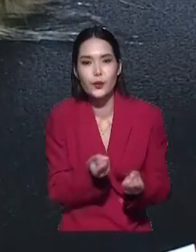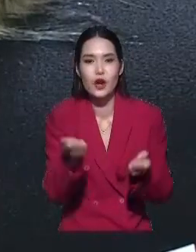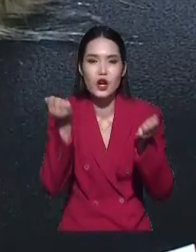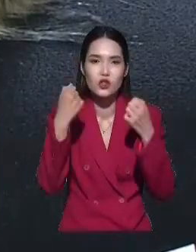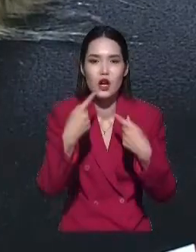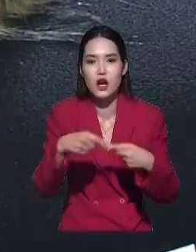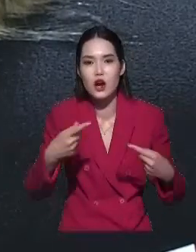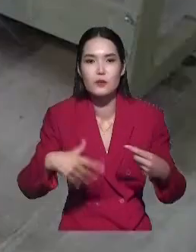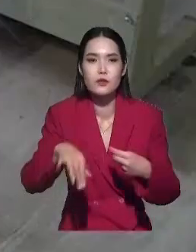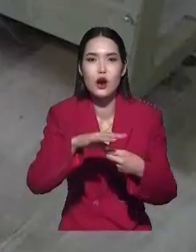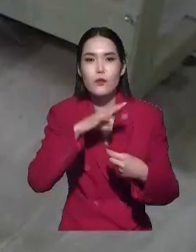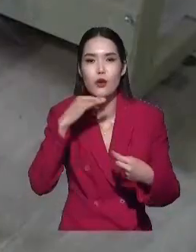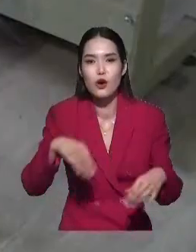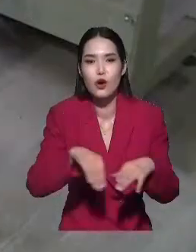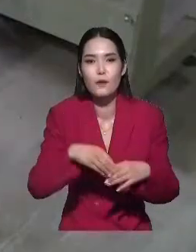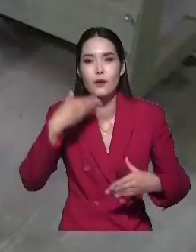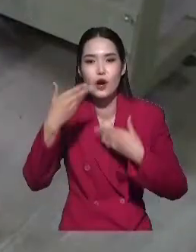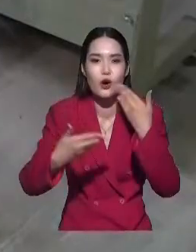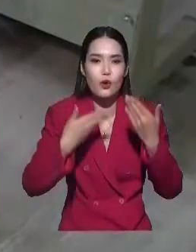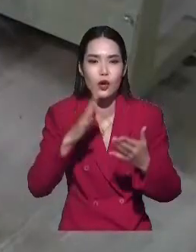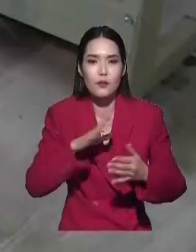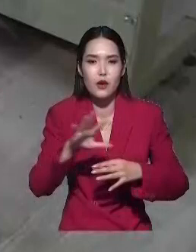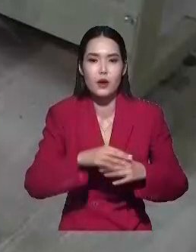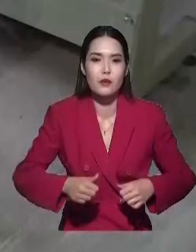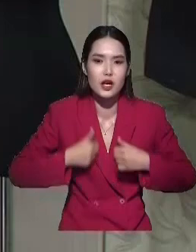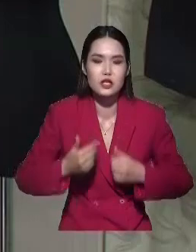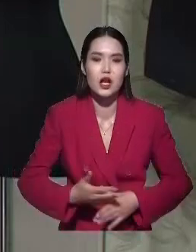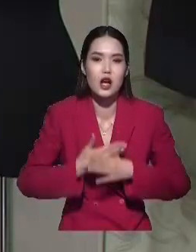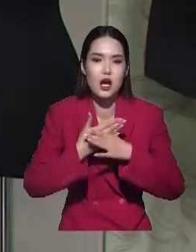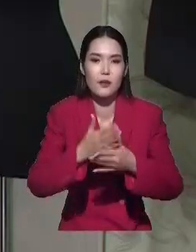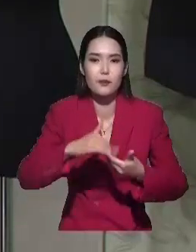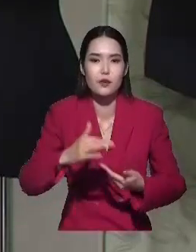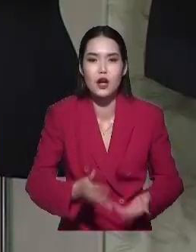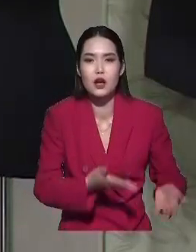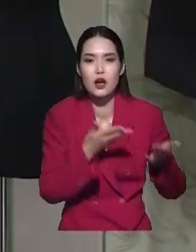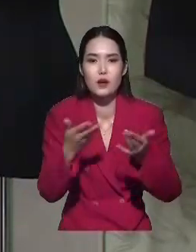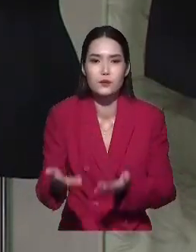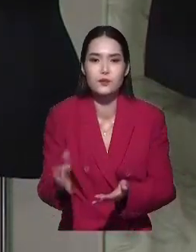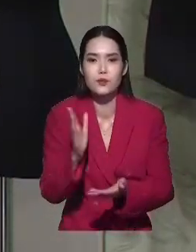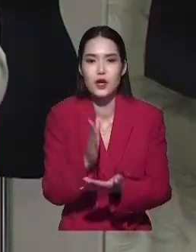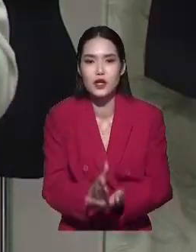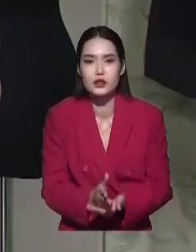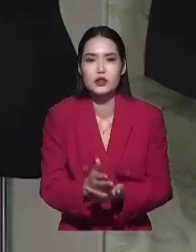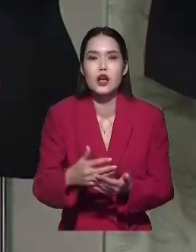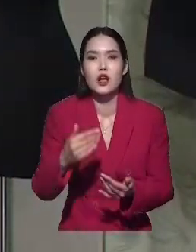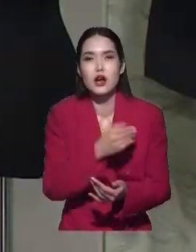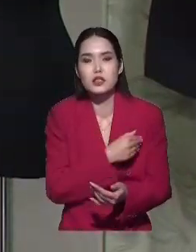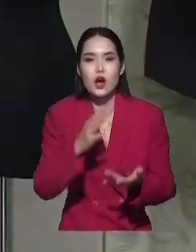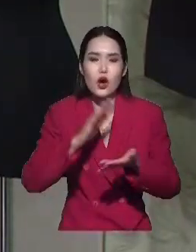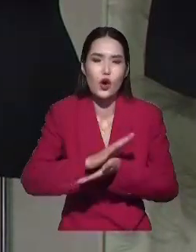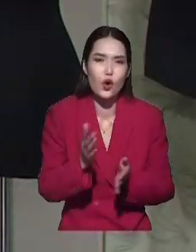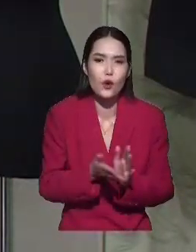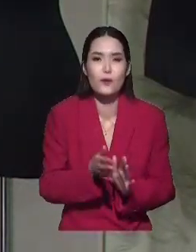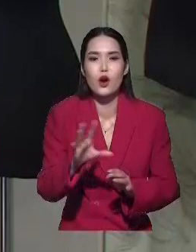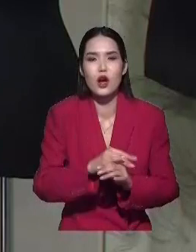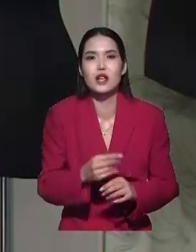резеңке етіктерді көптеп сұрайды. Волонтерлар қолдан келгенше көмек беруге шақырады. В основном, что просят нуждающие. Мұндай жағдайда менің қолымнан